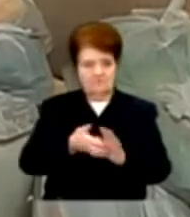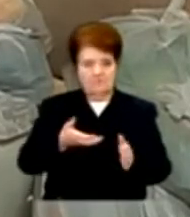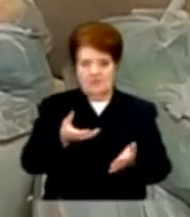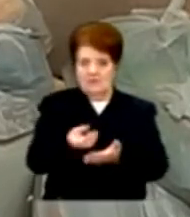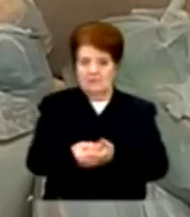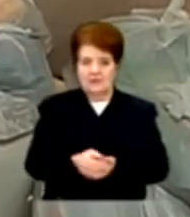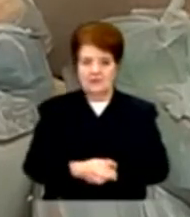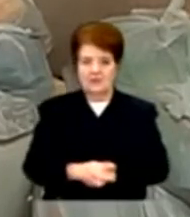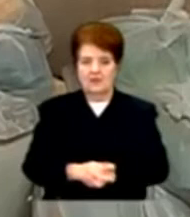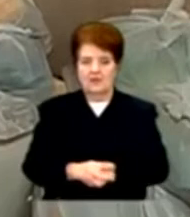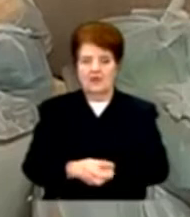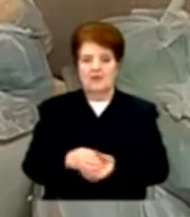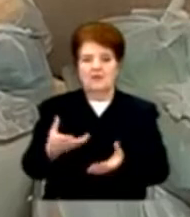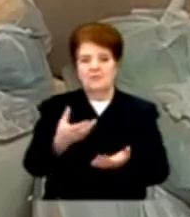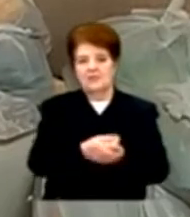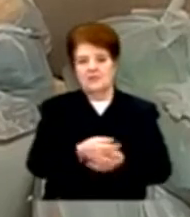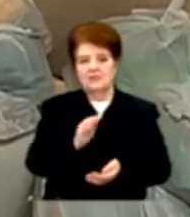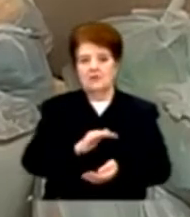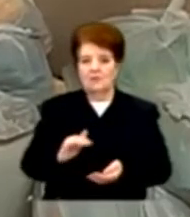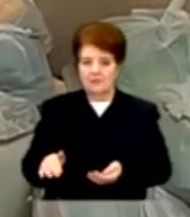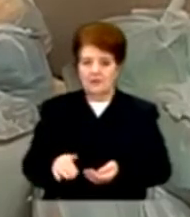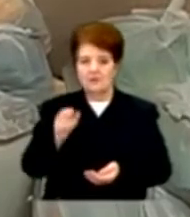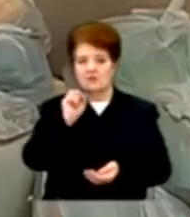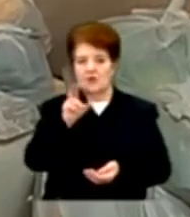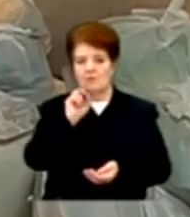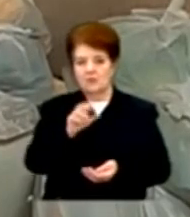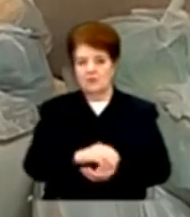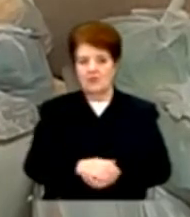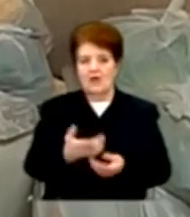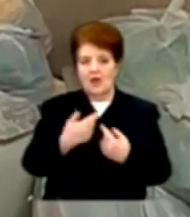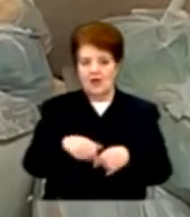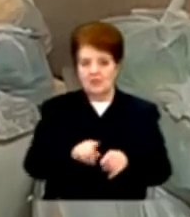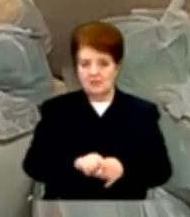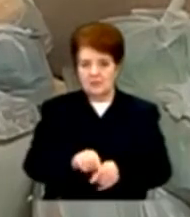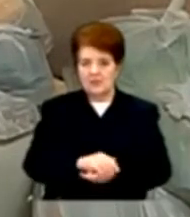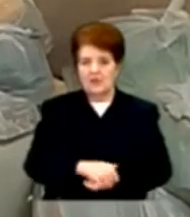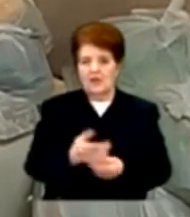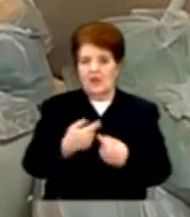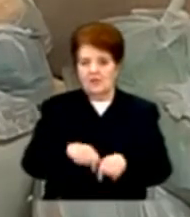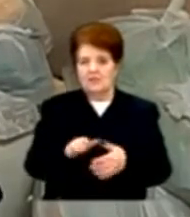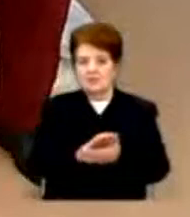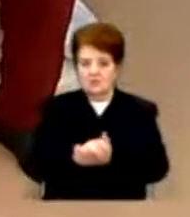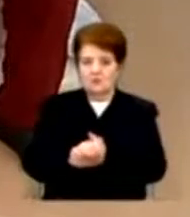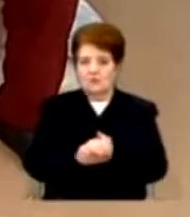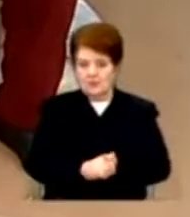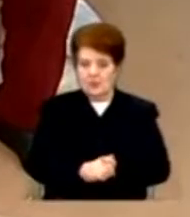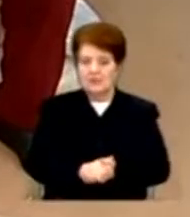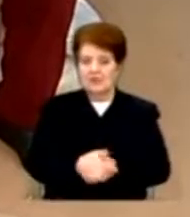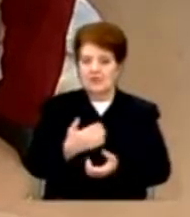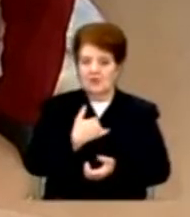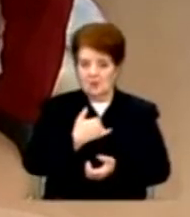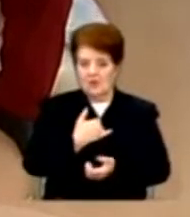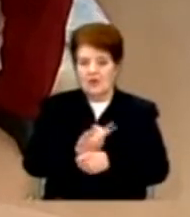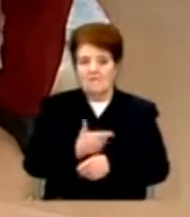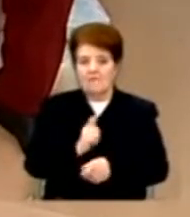plătesc. Îl le plătesc copiii și nepoții. Ia că asta-i. Așa e o societate acum la noi, e